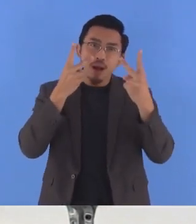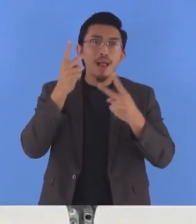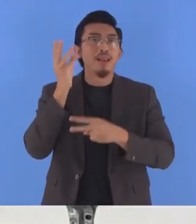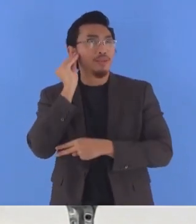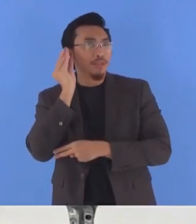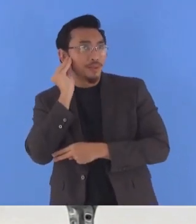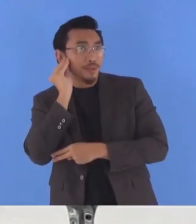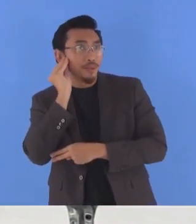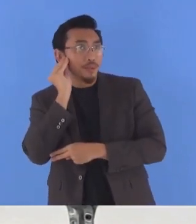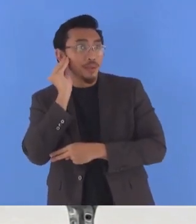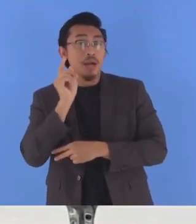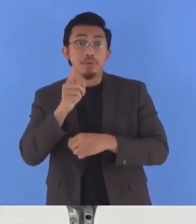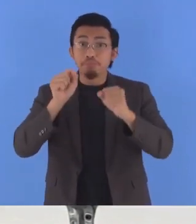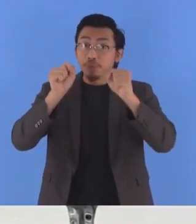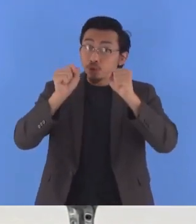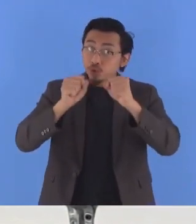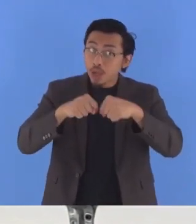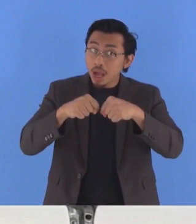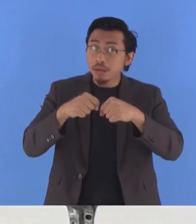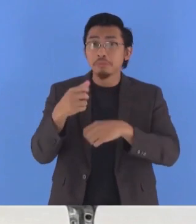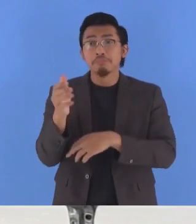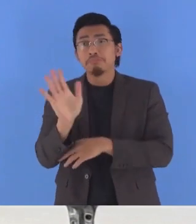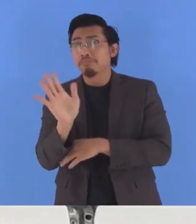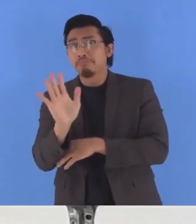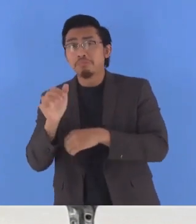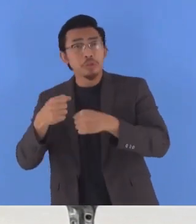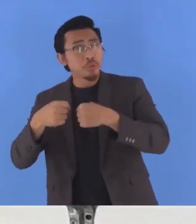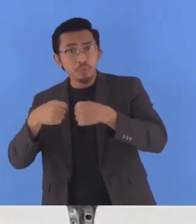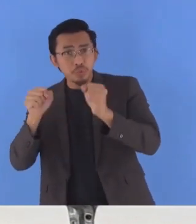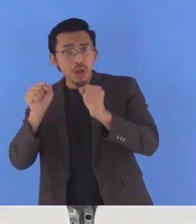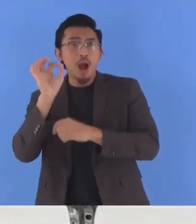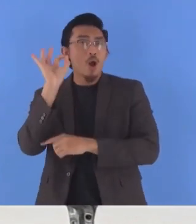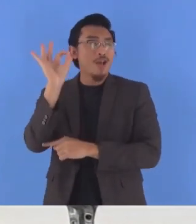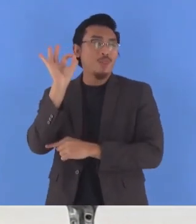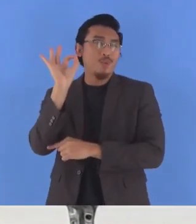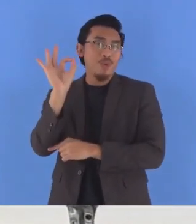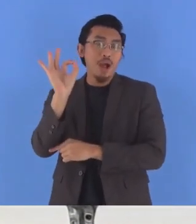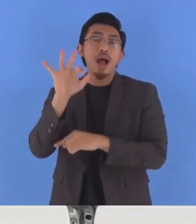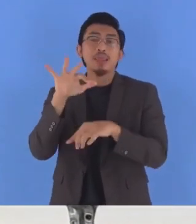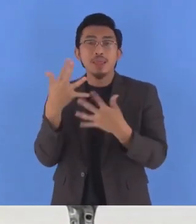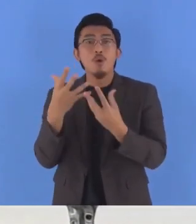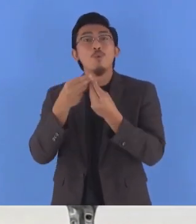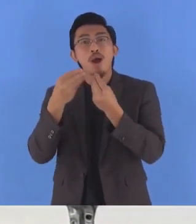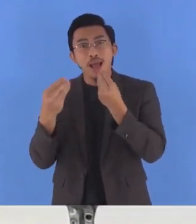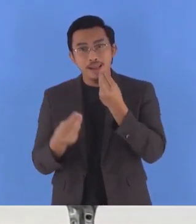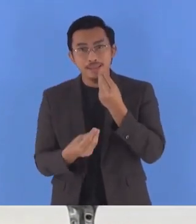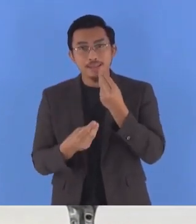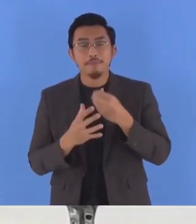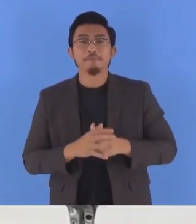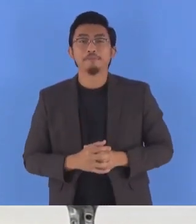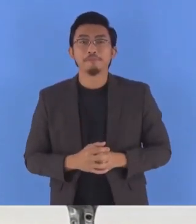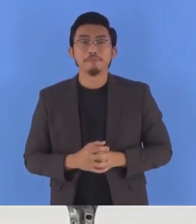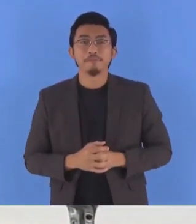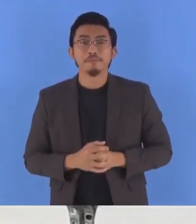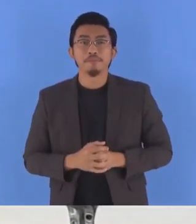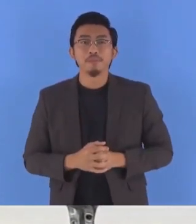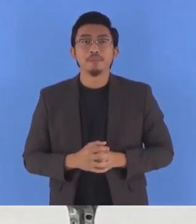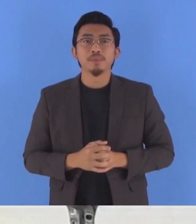alat komunikasi audio visual dengan persetujuan atau tanpa persetujuan orang